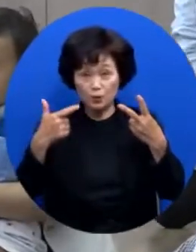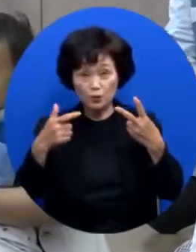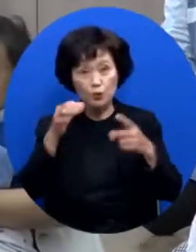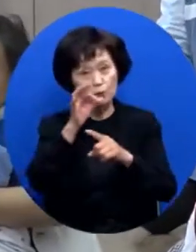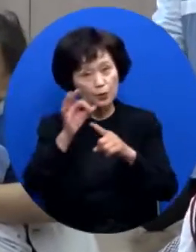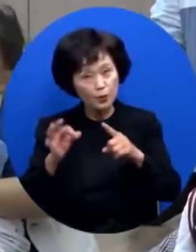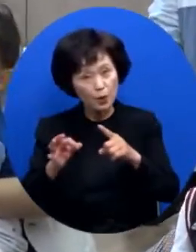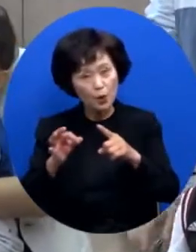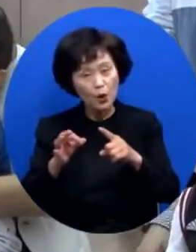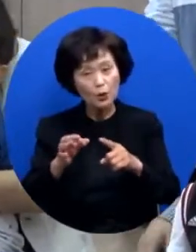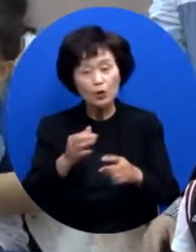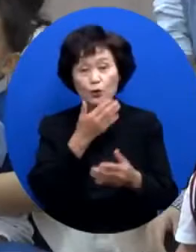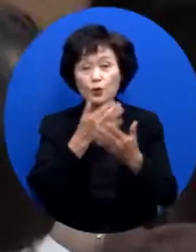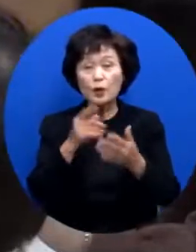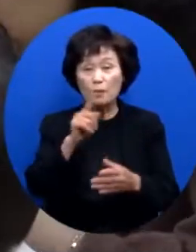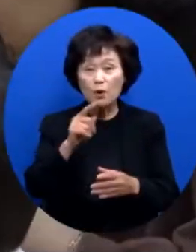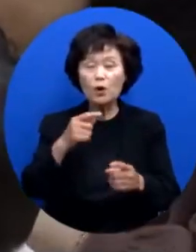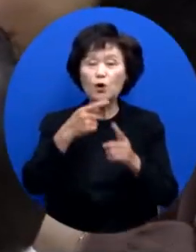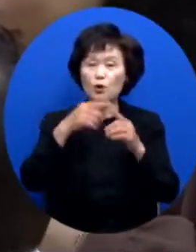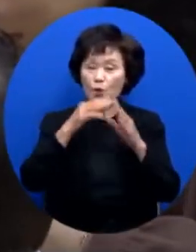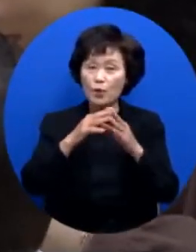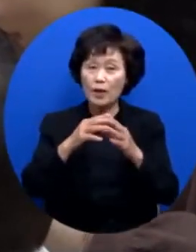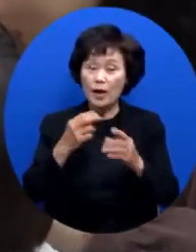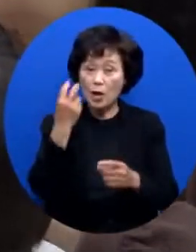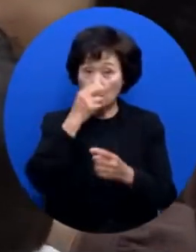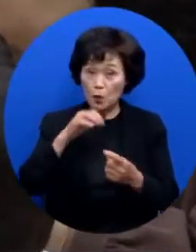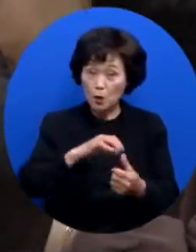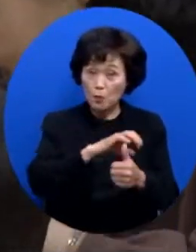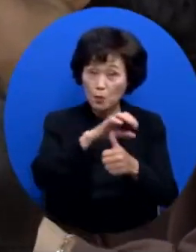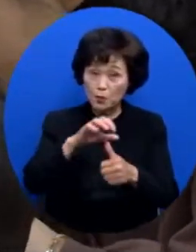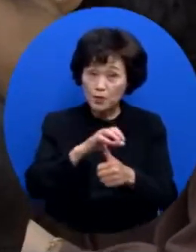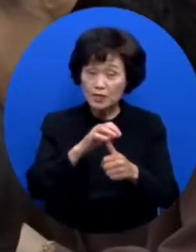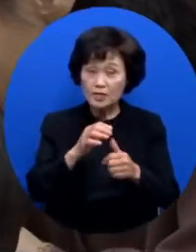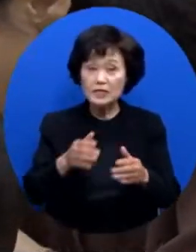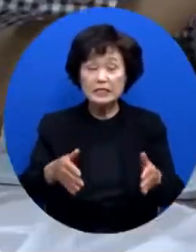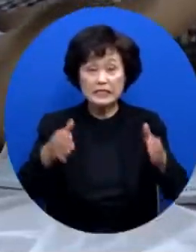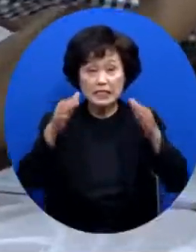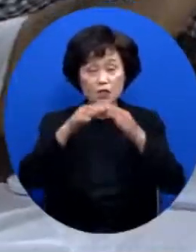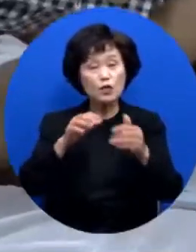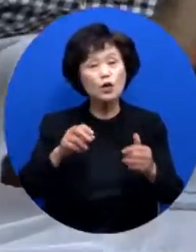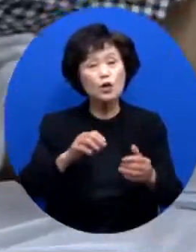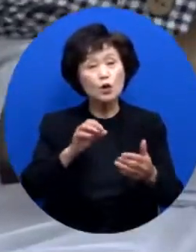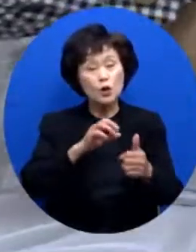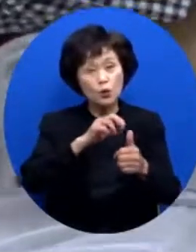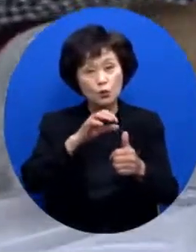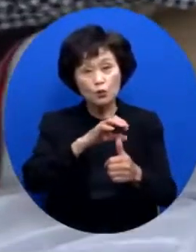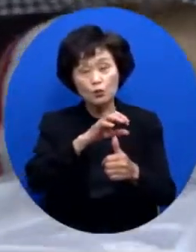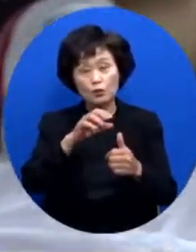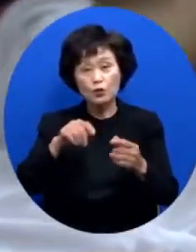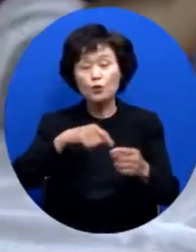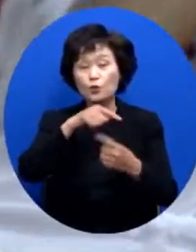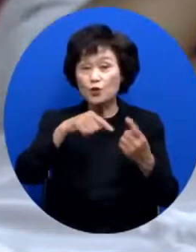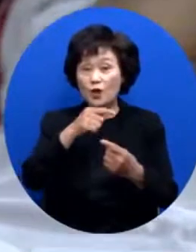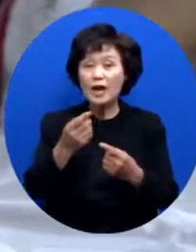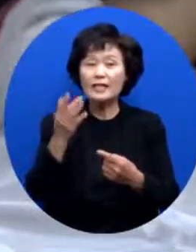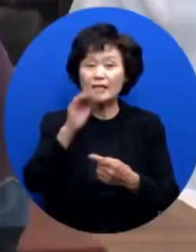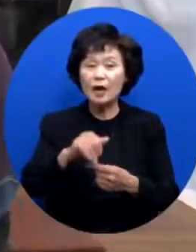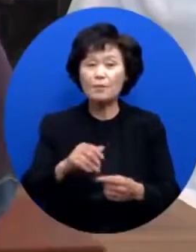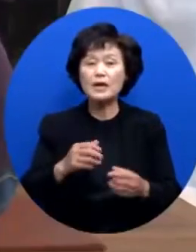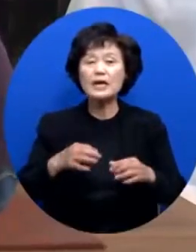점은 교회가 돌봄 시설을 운영한다면 이용할 의향이 있다는 44.8%의